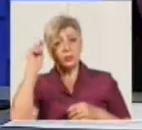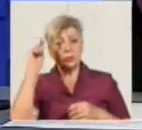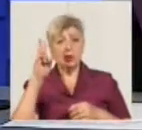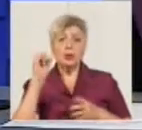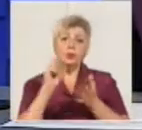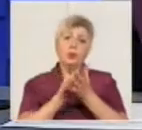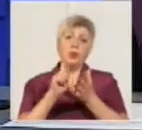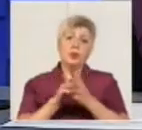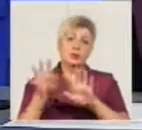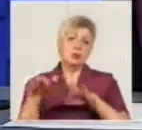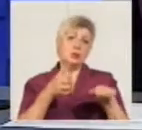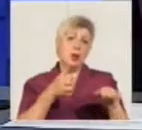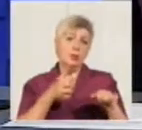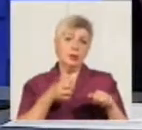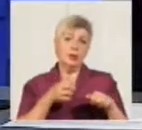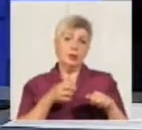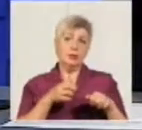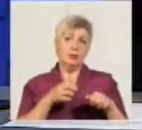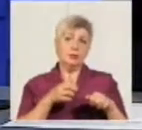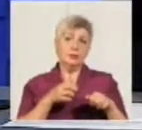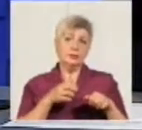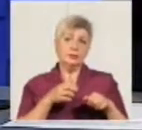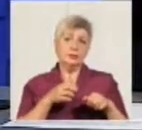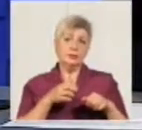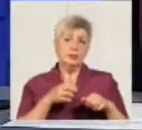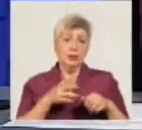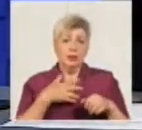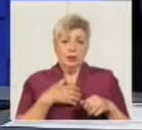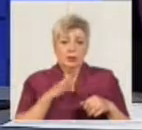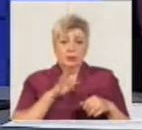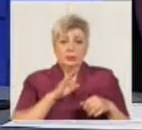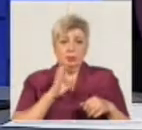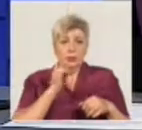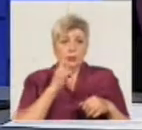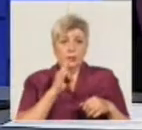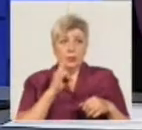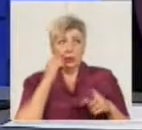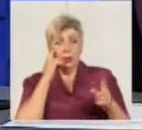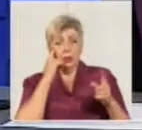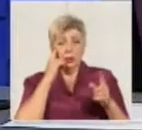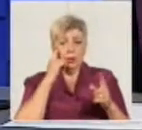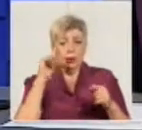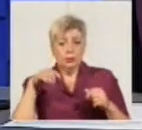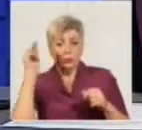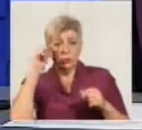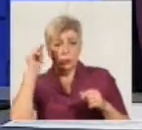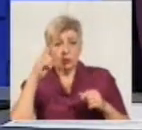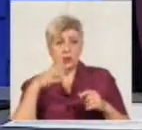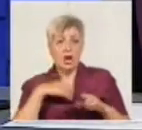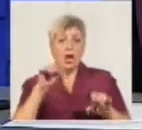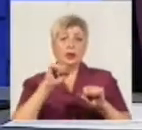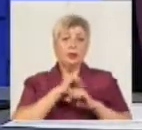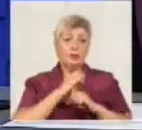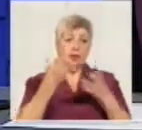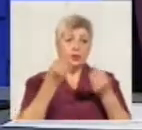на порозі вибору, чи відвідає вона мати на вихідні, чи зможе вона поспілкуватись і підтримати матір, котра одна